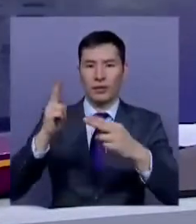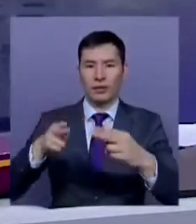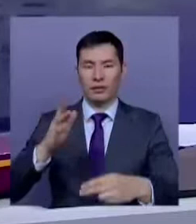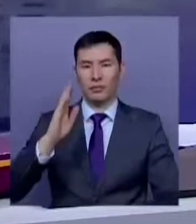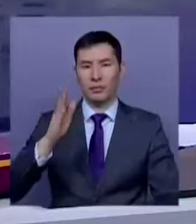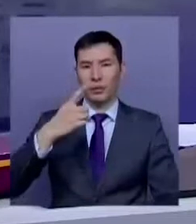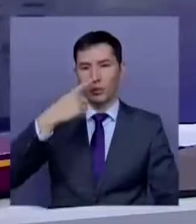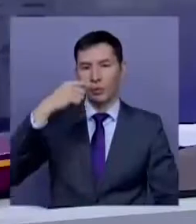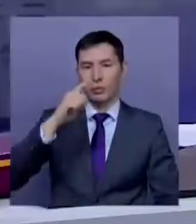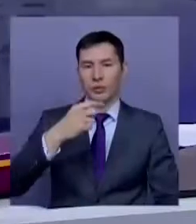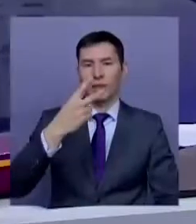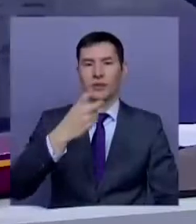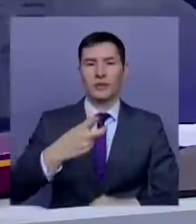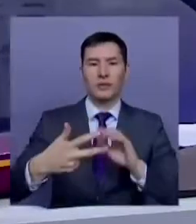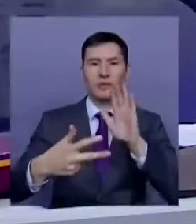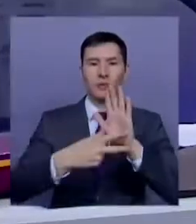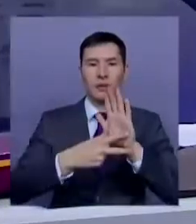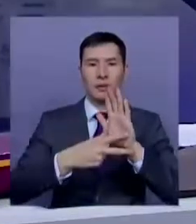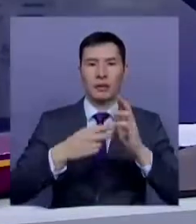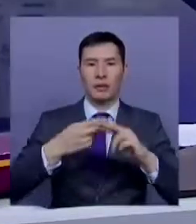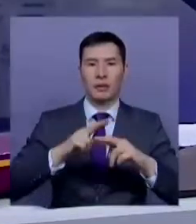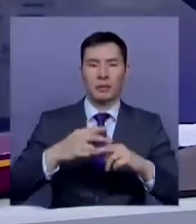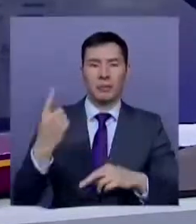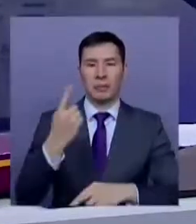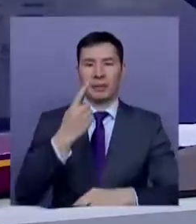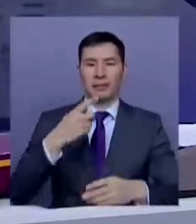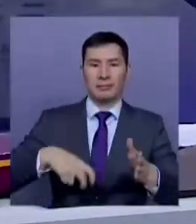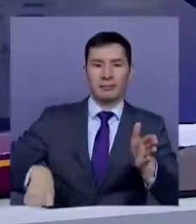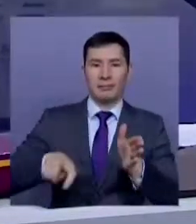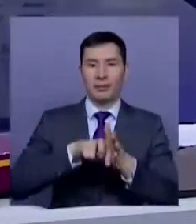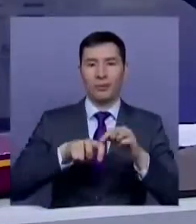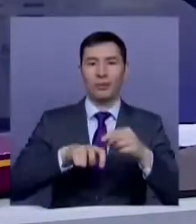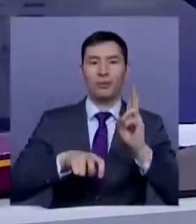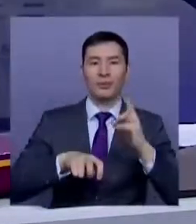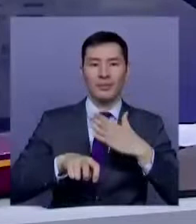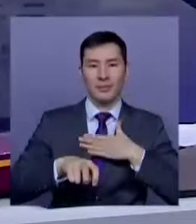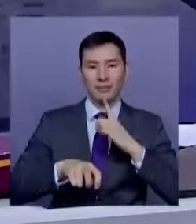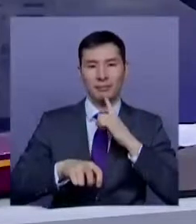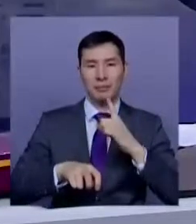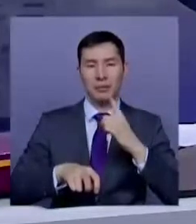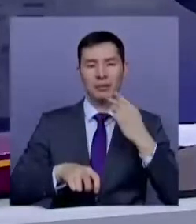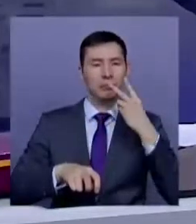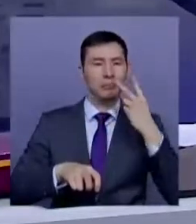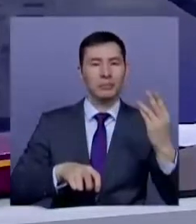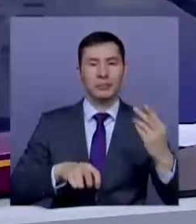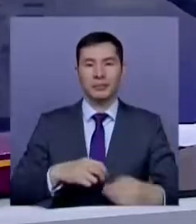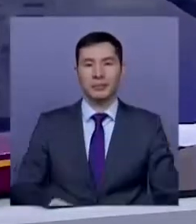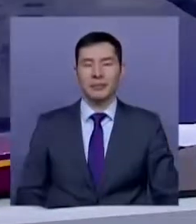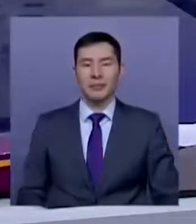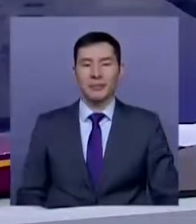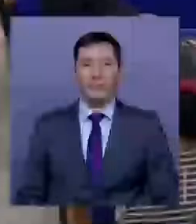Нөмірі 208 автобустың алғашқы жолаушысы болып, әріптесім Арнат Дүйсен қоғамдық көлікпен танысып қайтты.